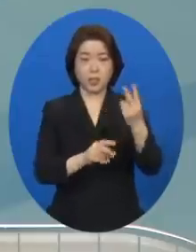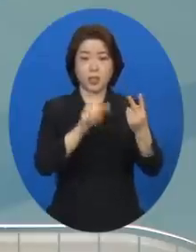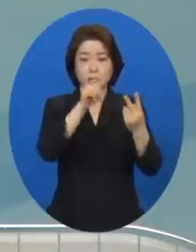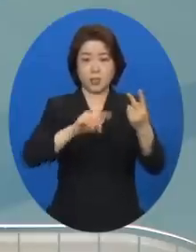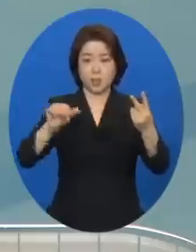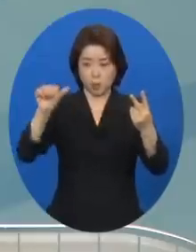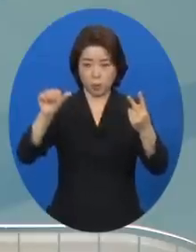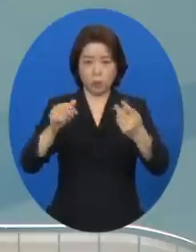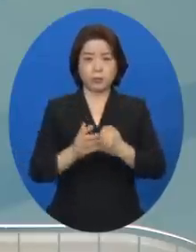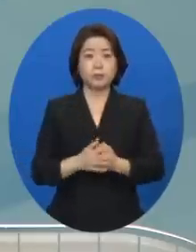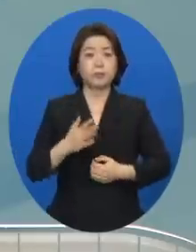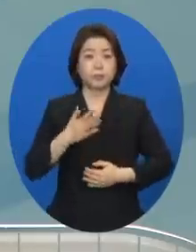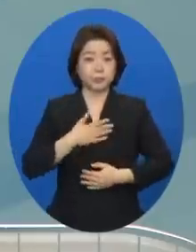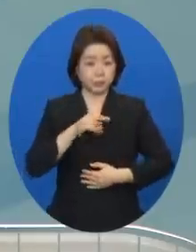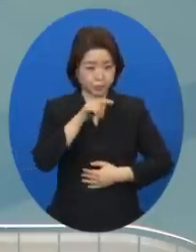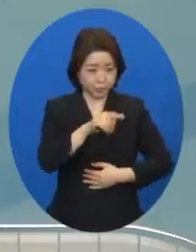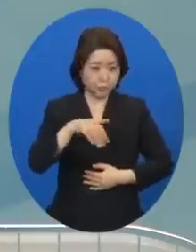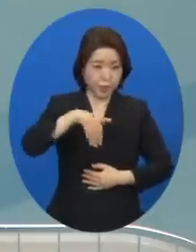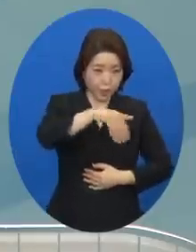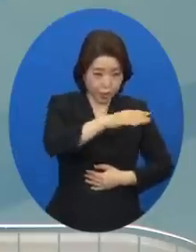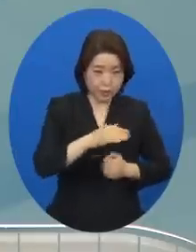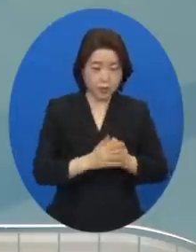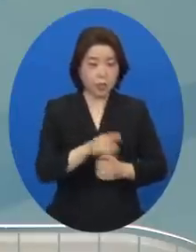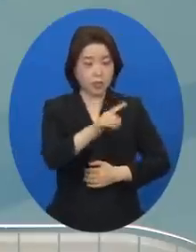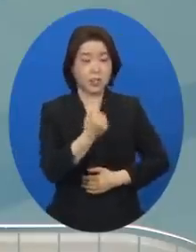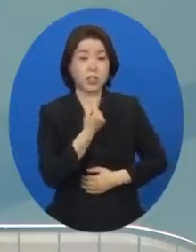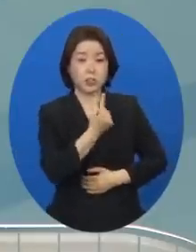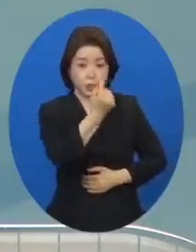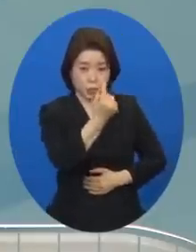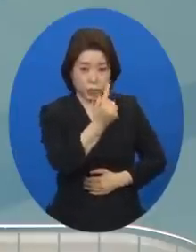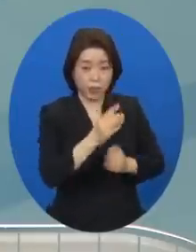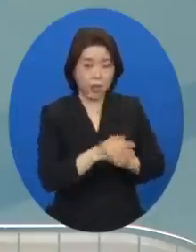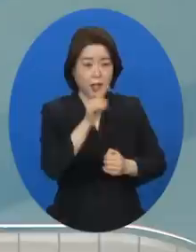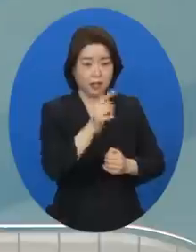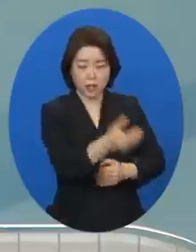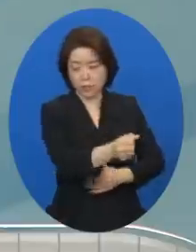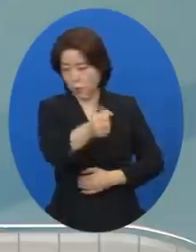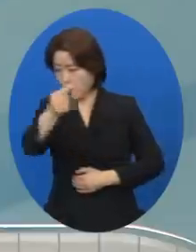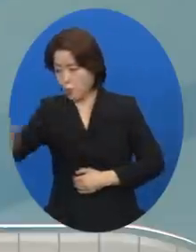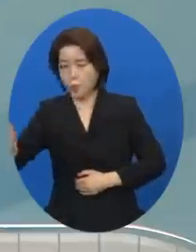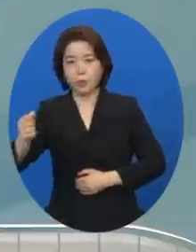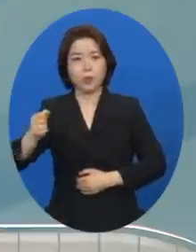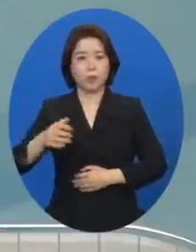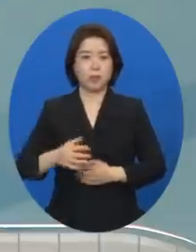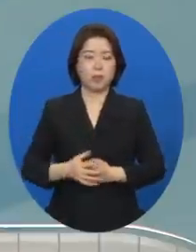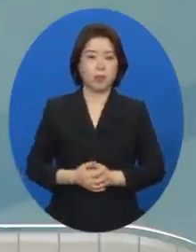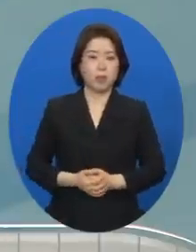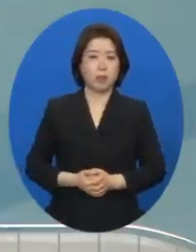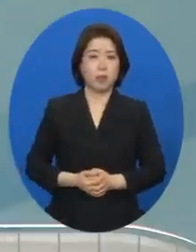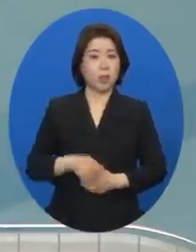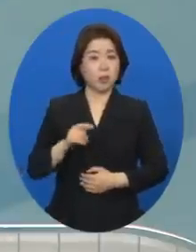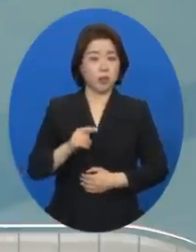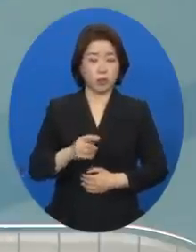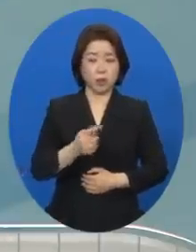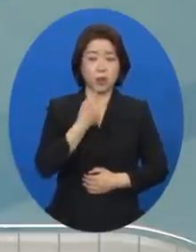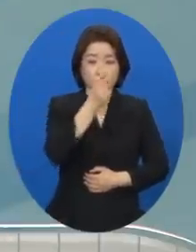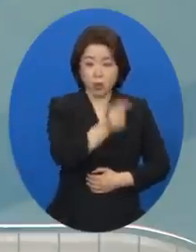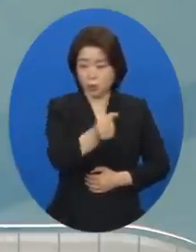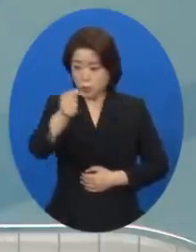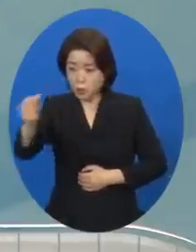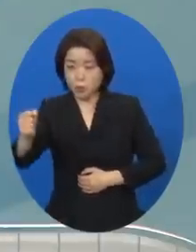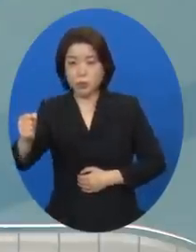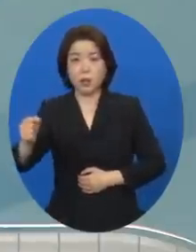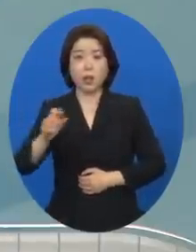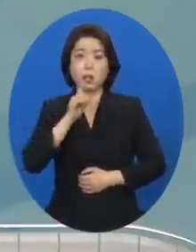5절에 내가 내게 가서 대 촛대를 그 자리에서 0 길이라 여기 촛대를 옮긴다는